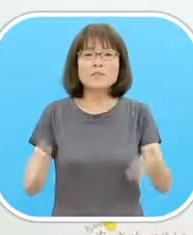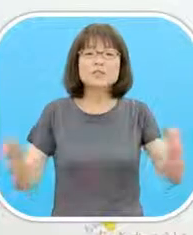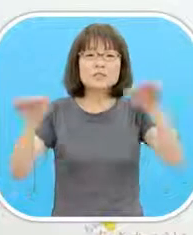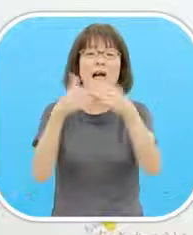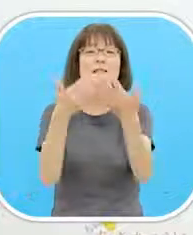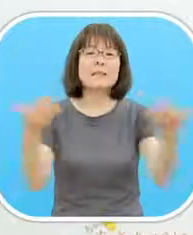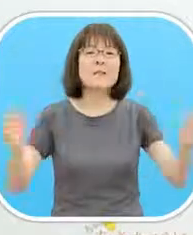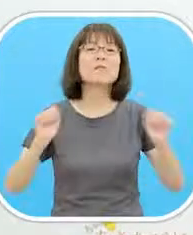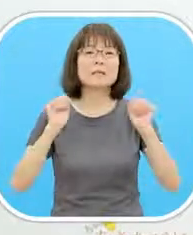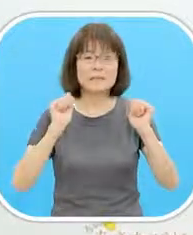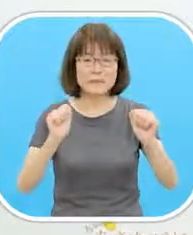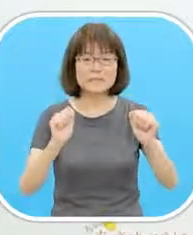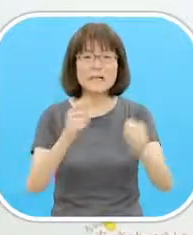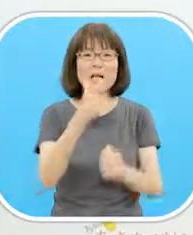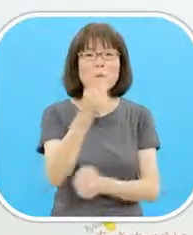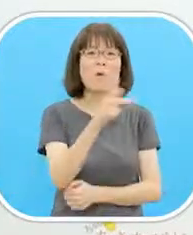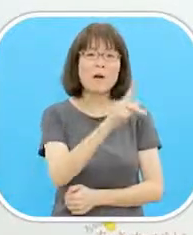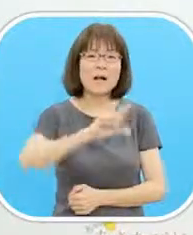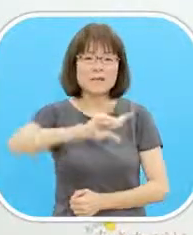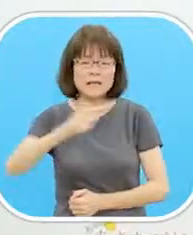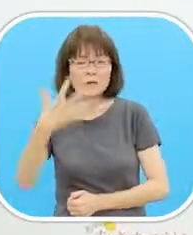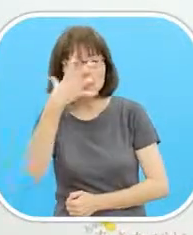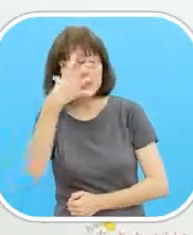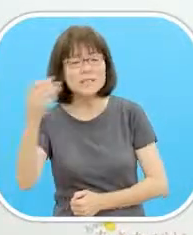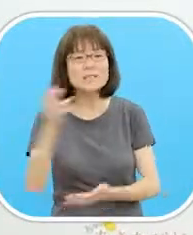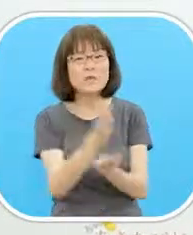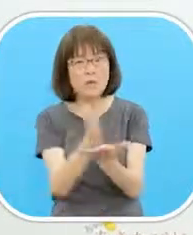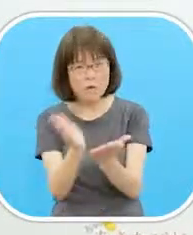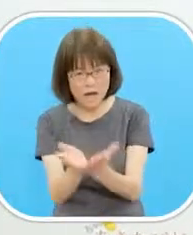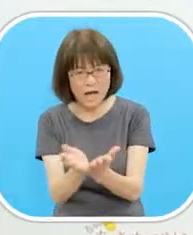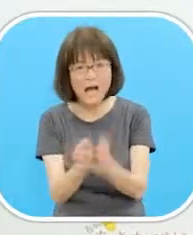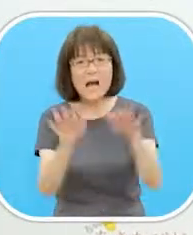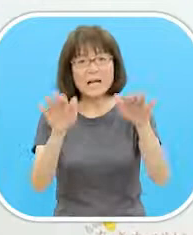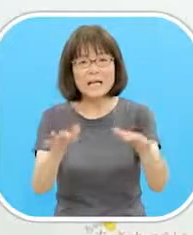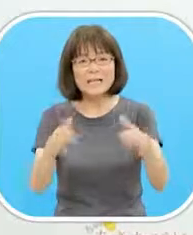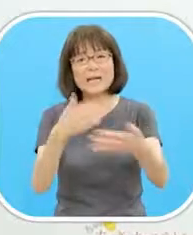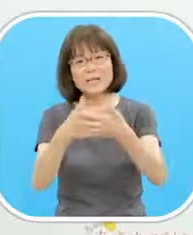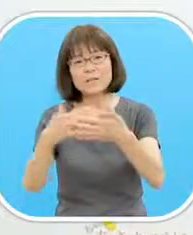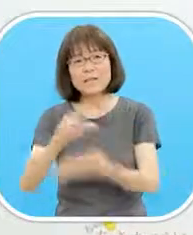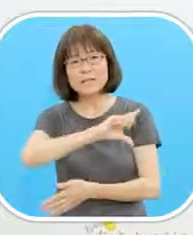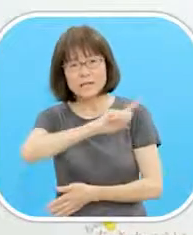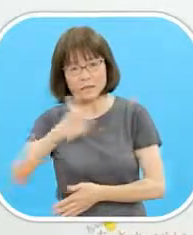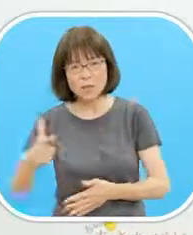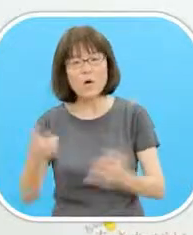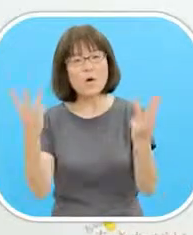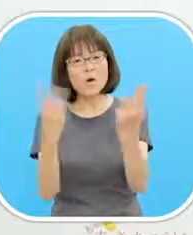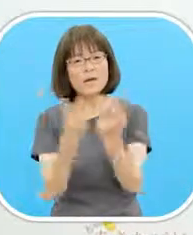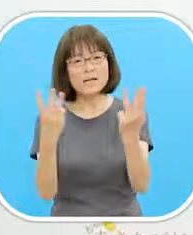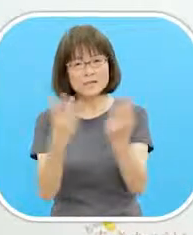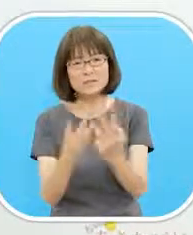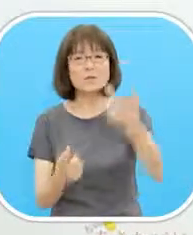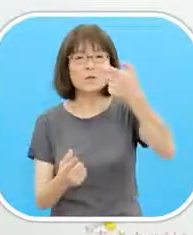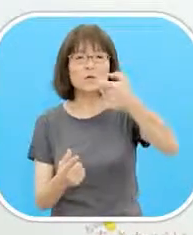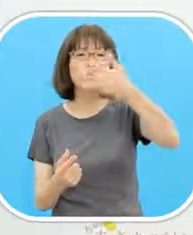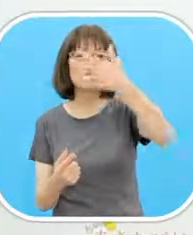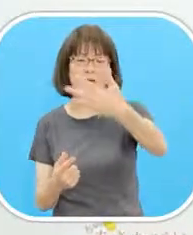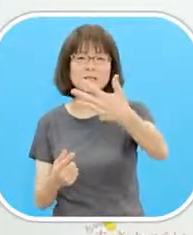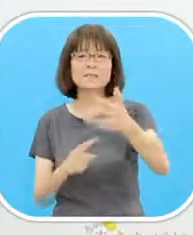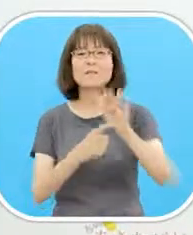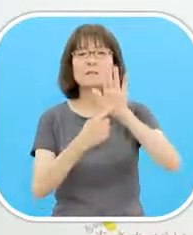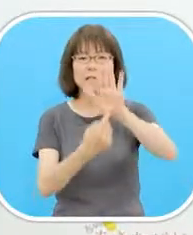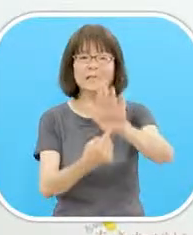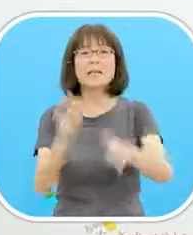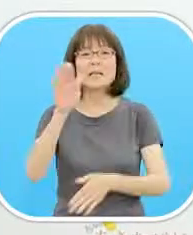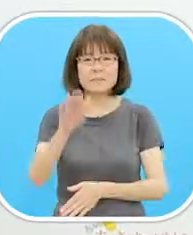。モネやセガンティーニなど印象派から現代アートまで珠玉のコレクション68点を展示します